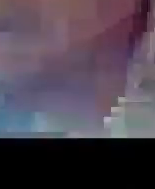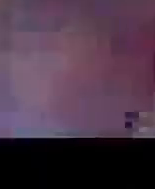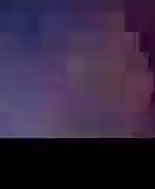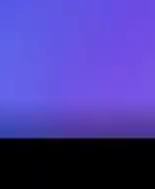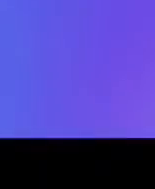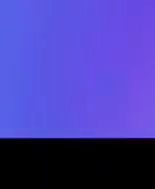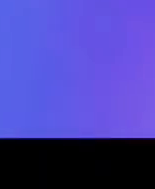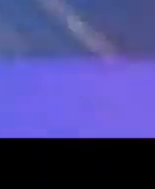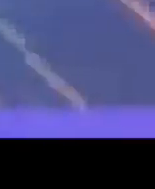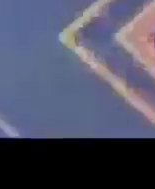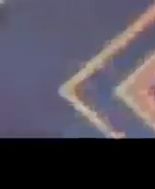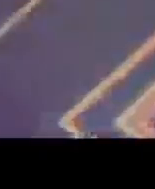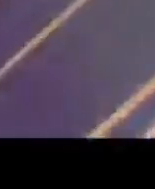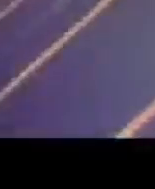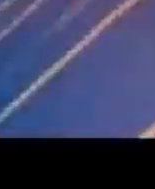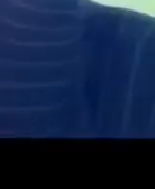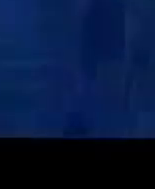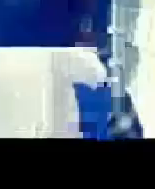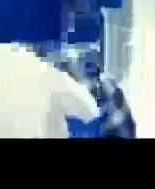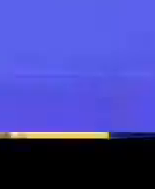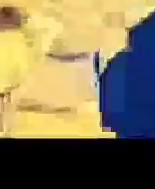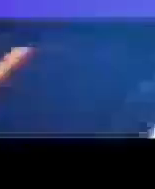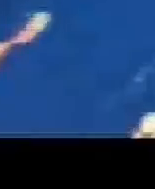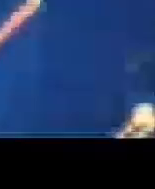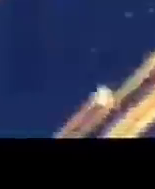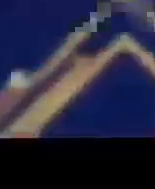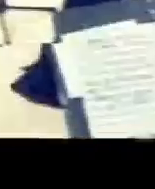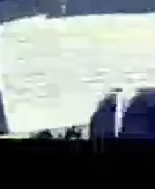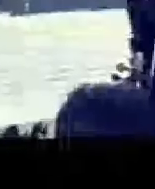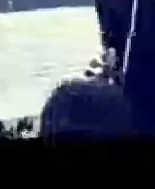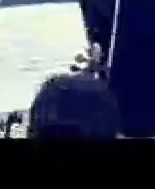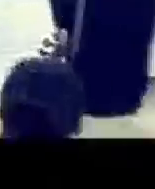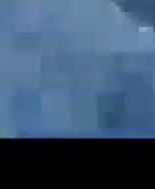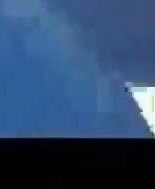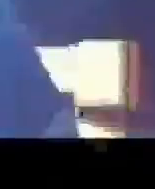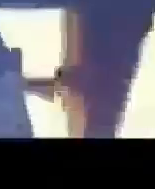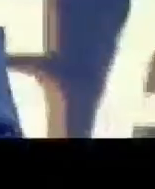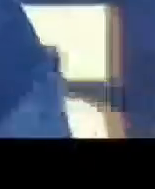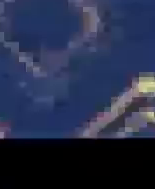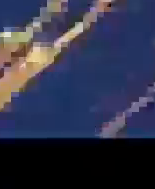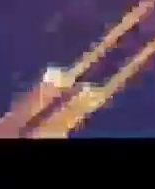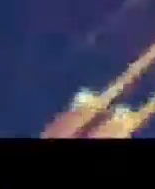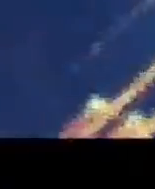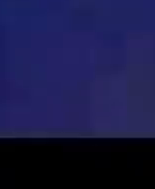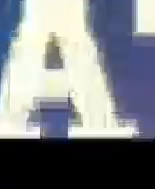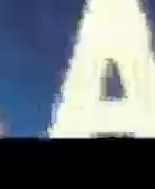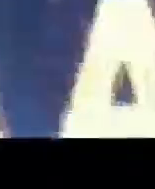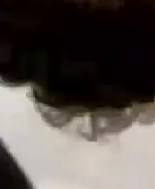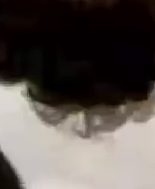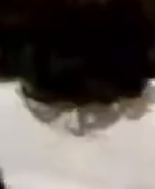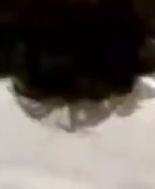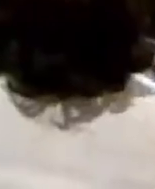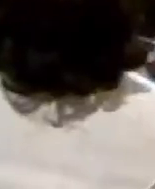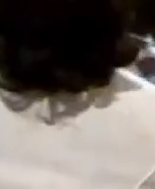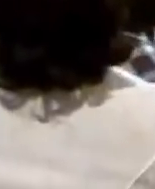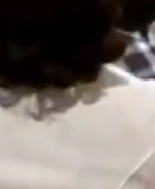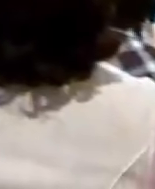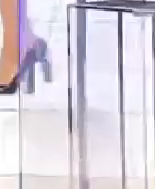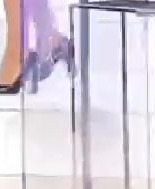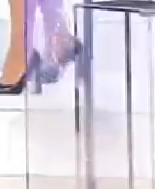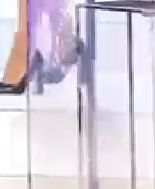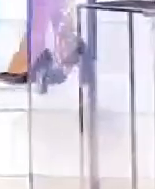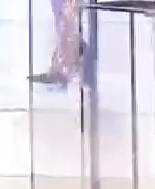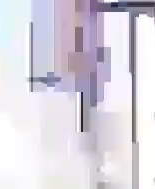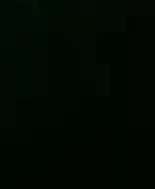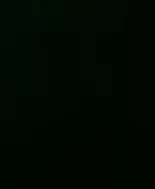Энэ удаа бид шалгаруулалтын сар хүрээгээ тэлж эдийн чандад амьдарч байгаа монголчууд болон эх орны өндсөг улам бүр цуугаа монголчуудаа хамруулна. Цагийн